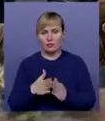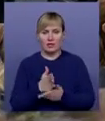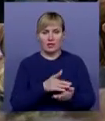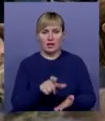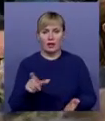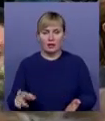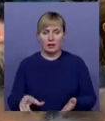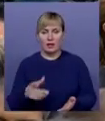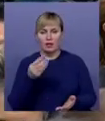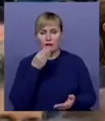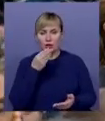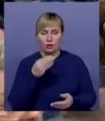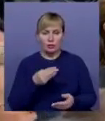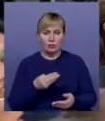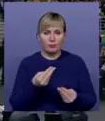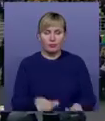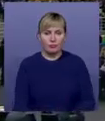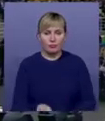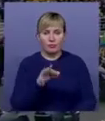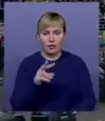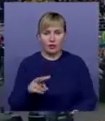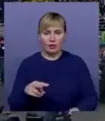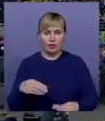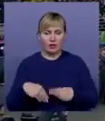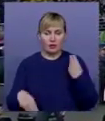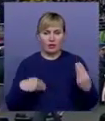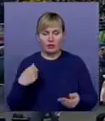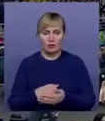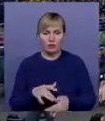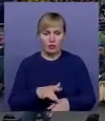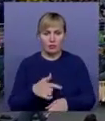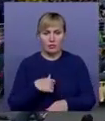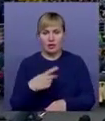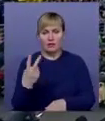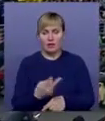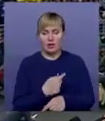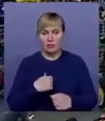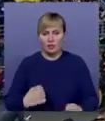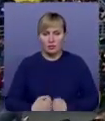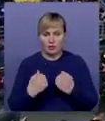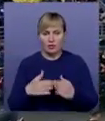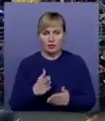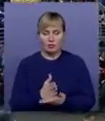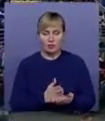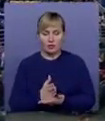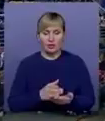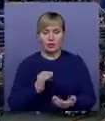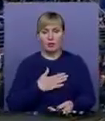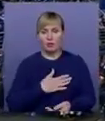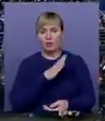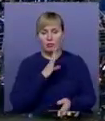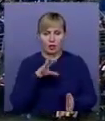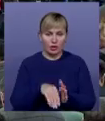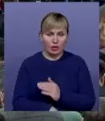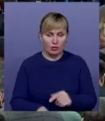еду старикам ставит на пол раздевают догола меня два раза избивали в доме ветеранов и мою маму в